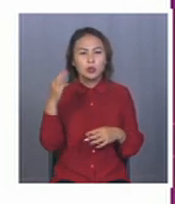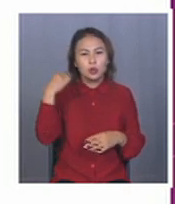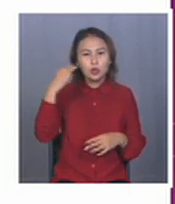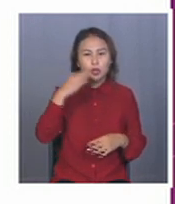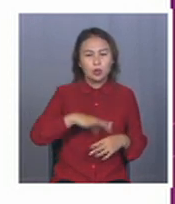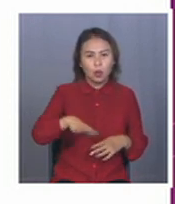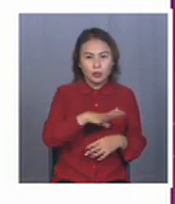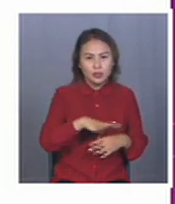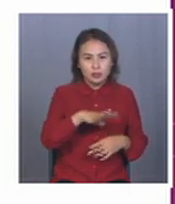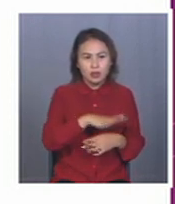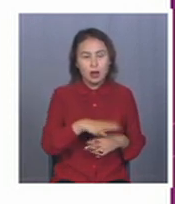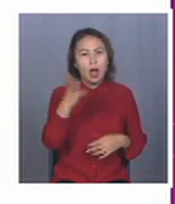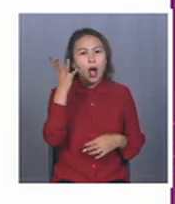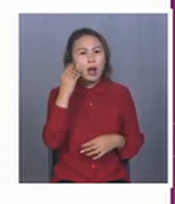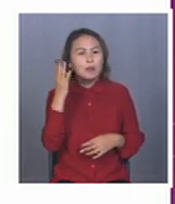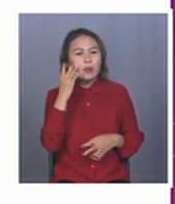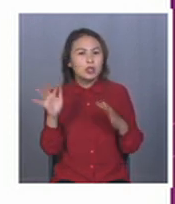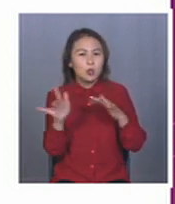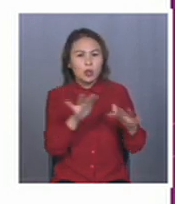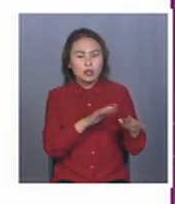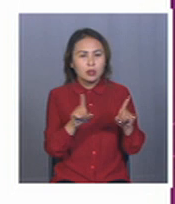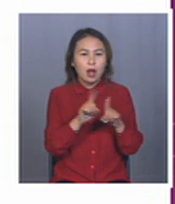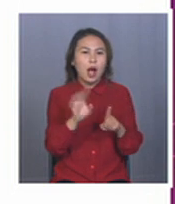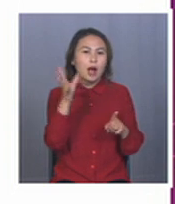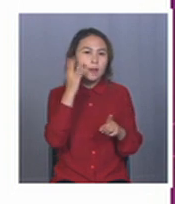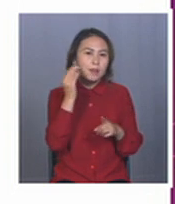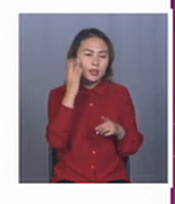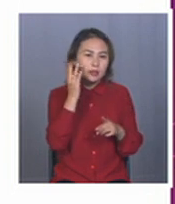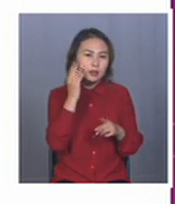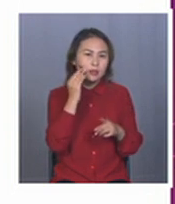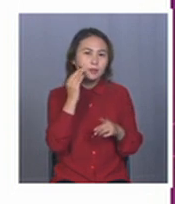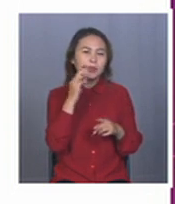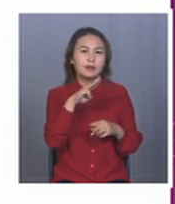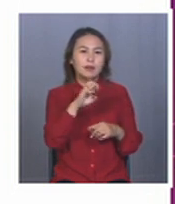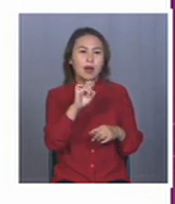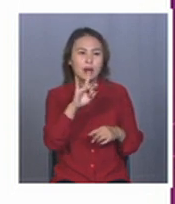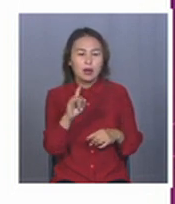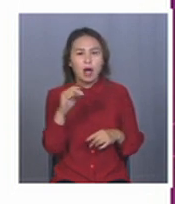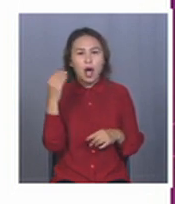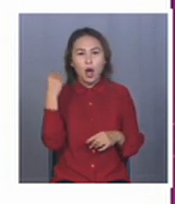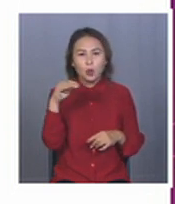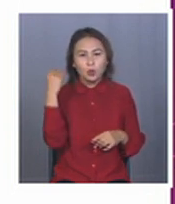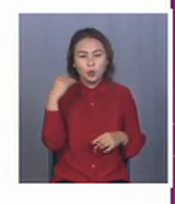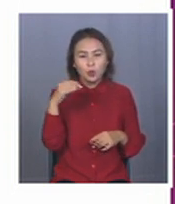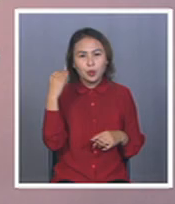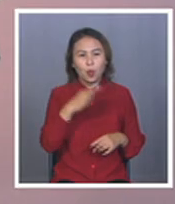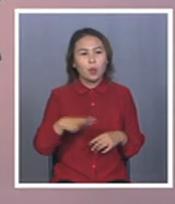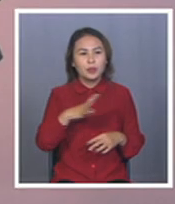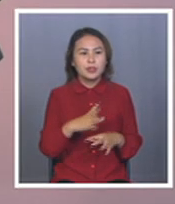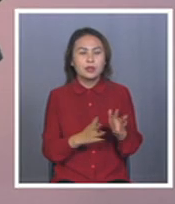облысында, алма шаруашылығы Алматыда, ал тары Ақтөбе облысында